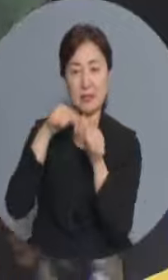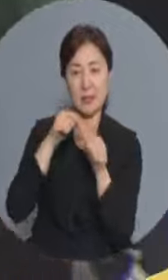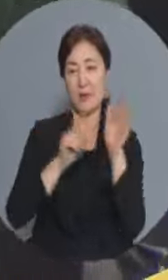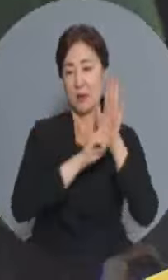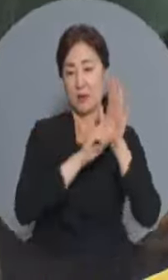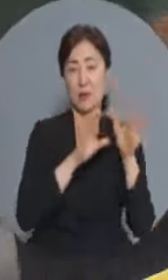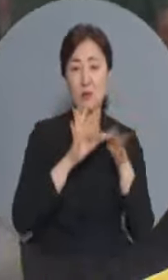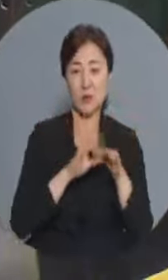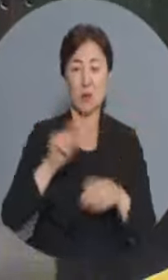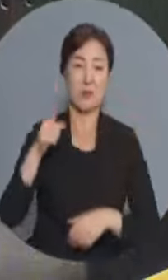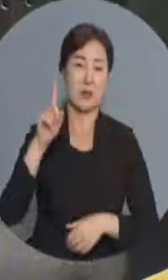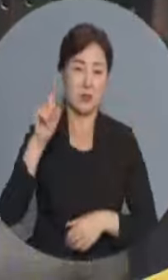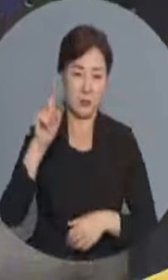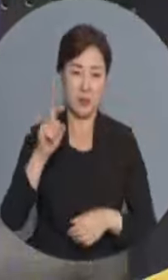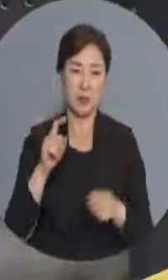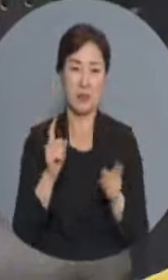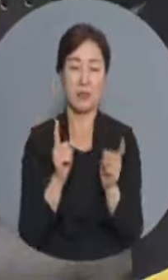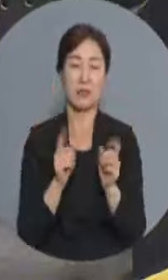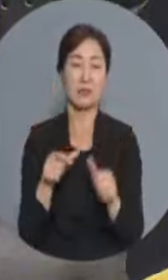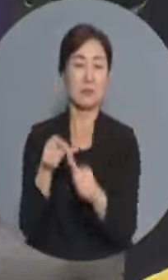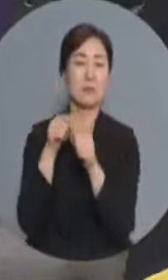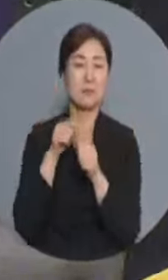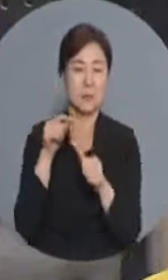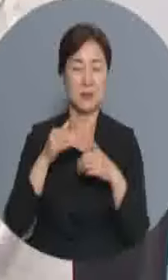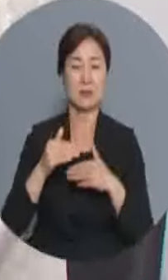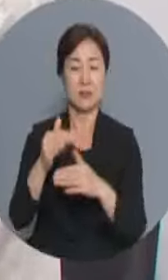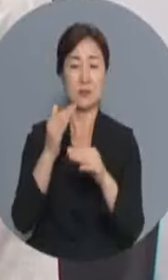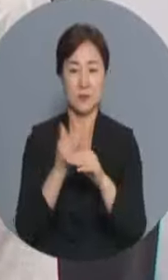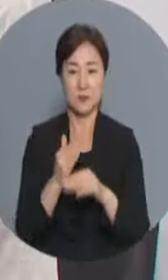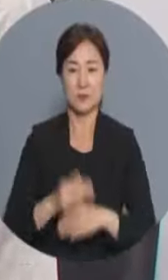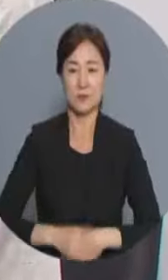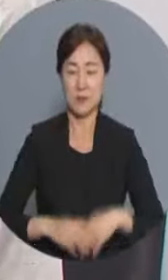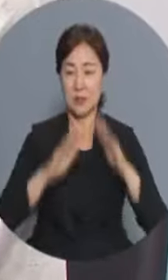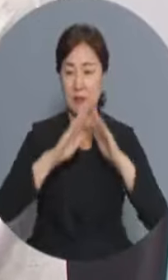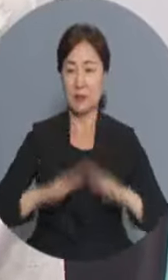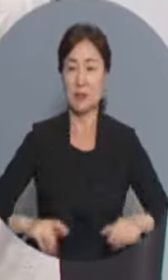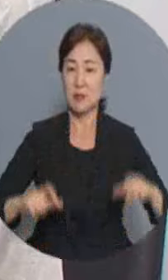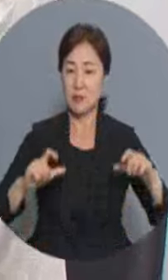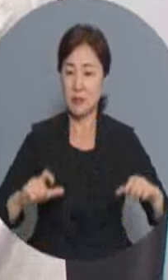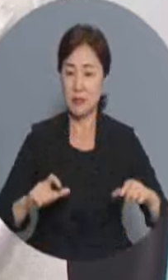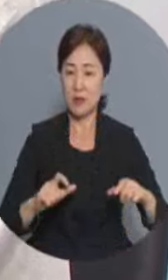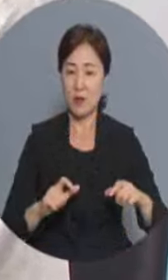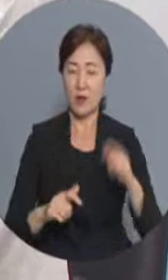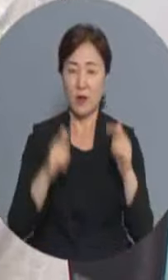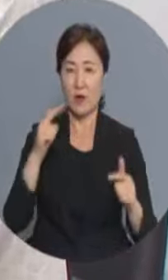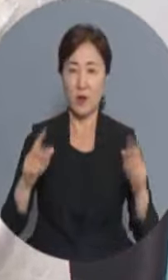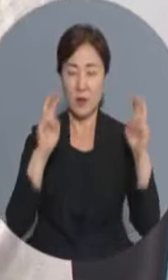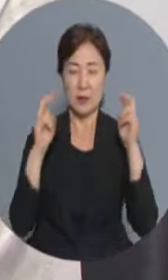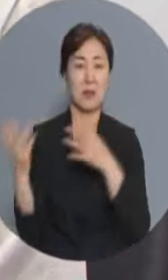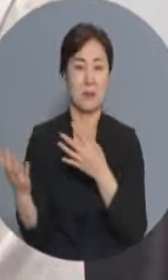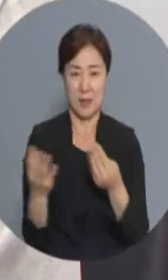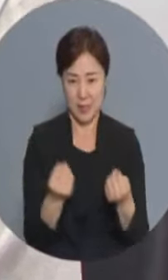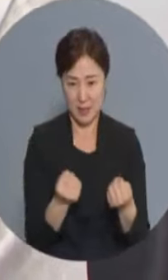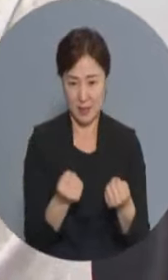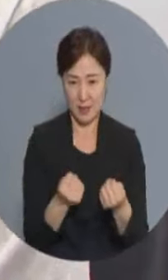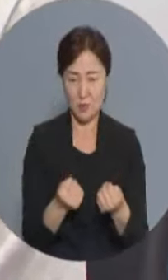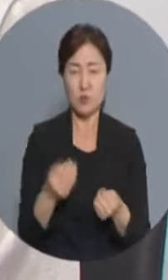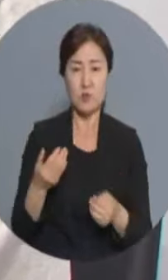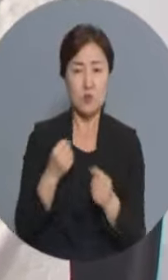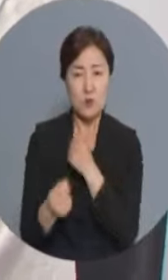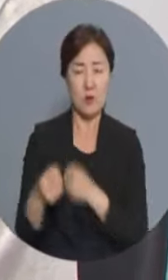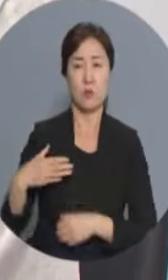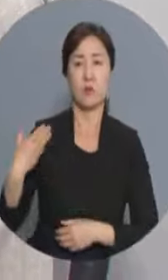통한 110여 개 기업의 간접 채용이 진행됐습니다. 전남 쪽에 이제 이런저런 기업이 많은데 이제 잘 모르시는